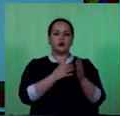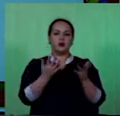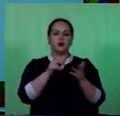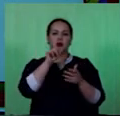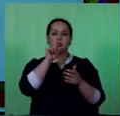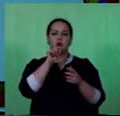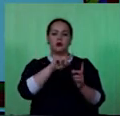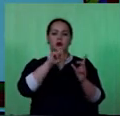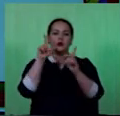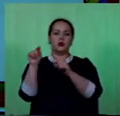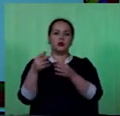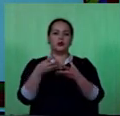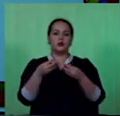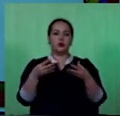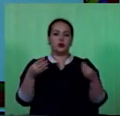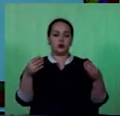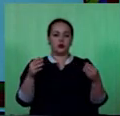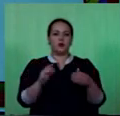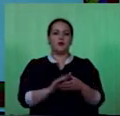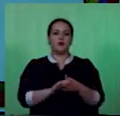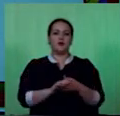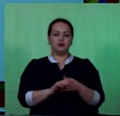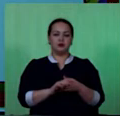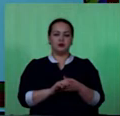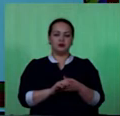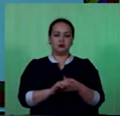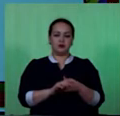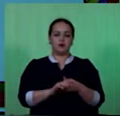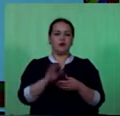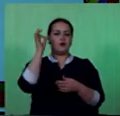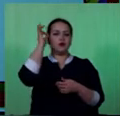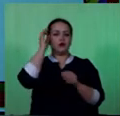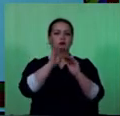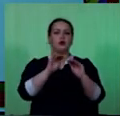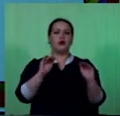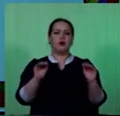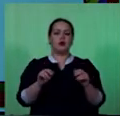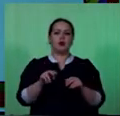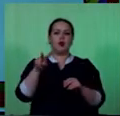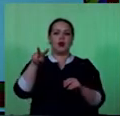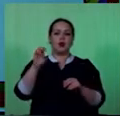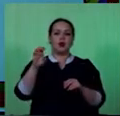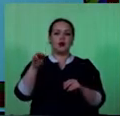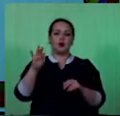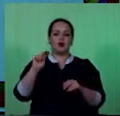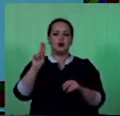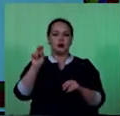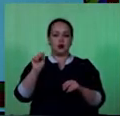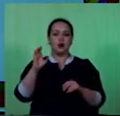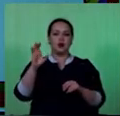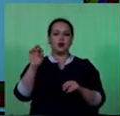весной вспоминаем ребята варианты ответа а ласточка соловей